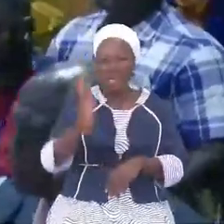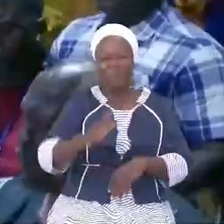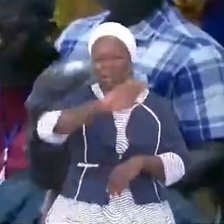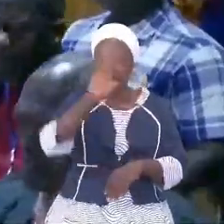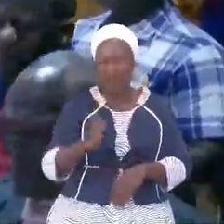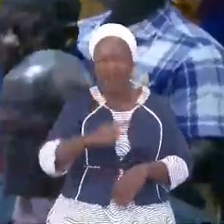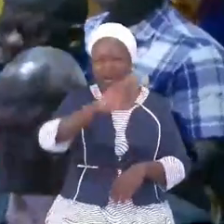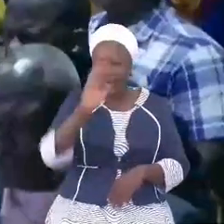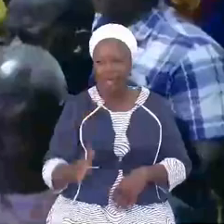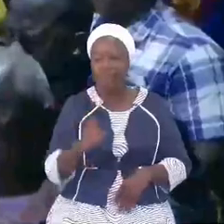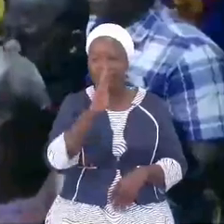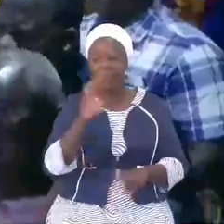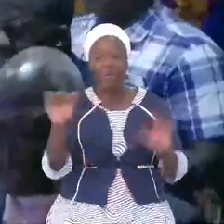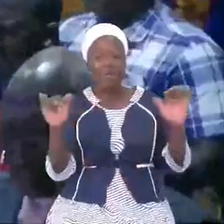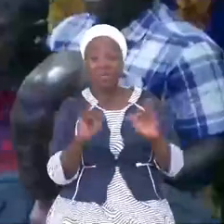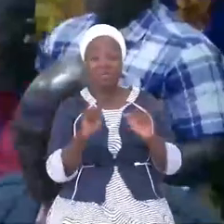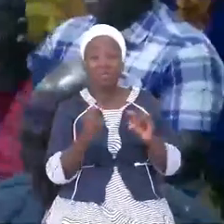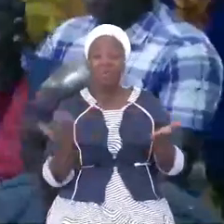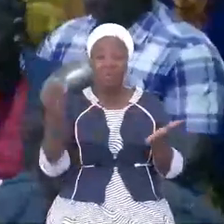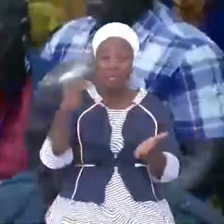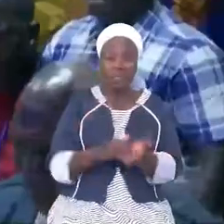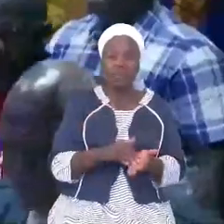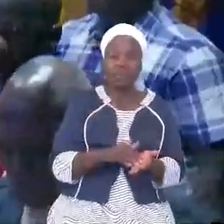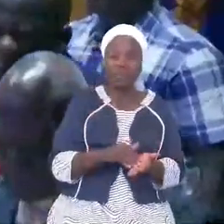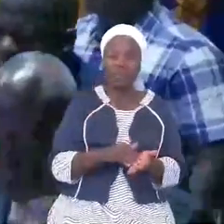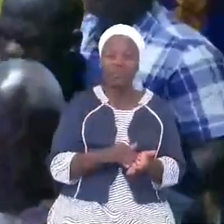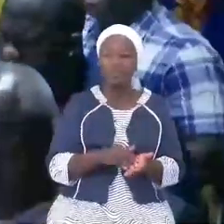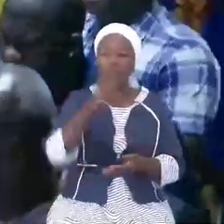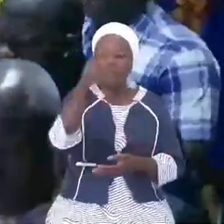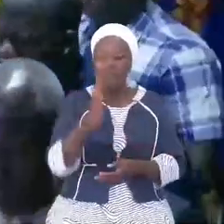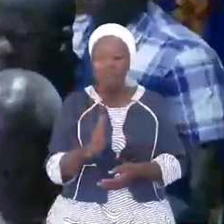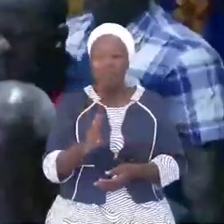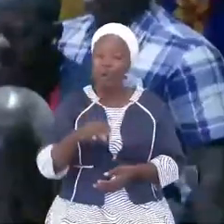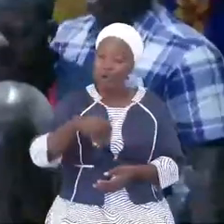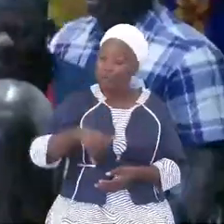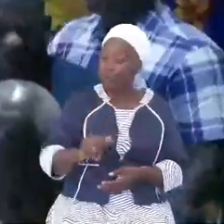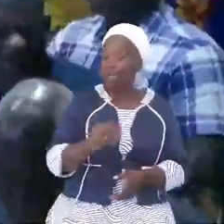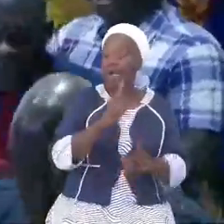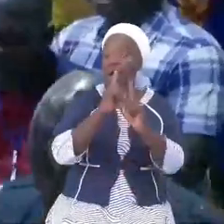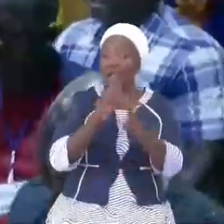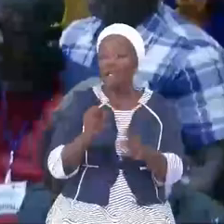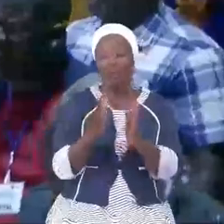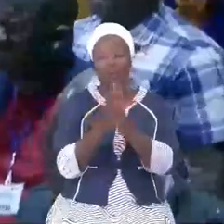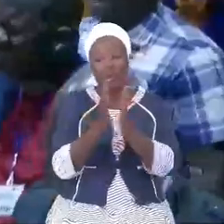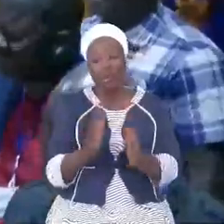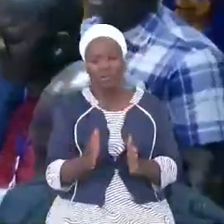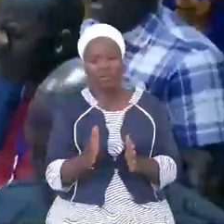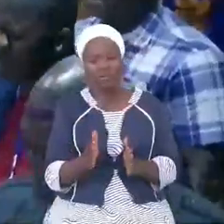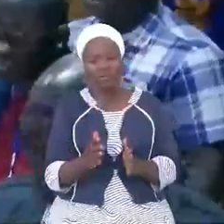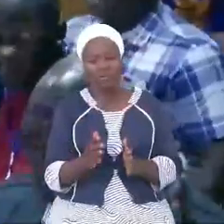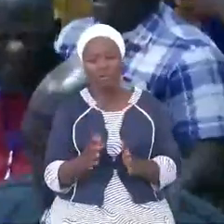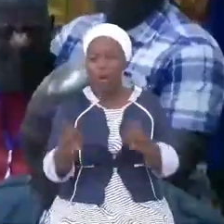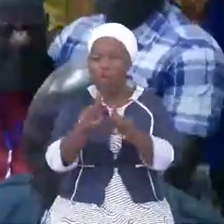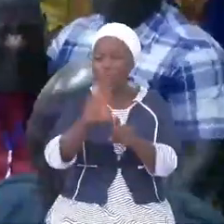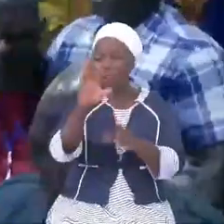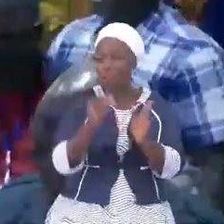Et tu ne seras plus jamais, jamais le même. Dieu exauce encore les prières. Même ta prière,